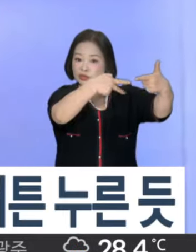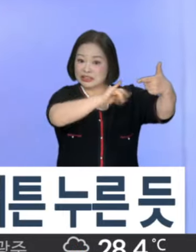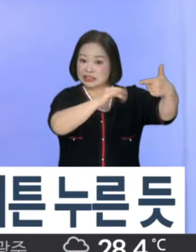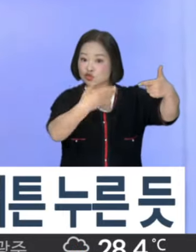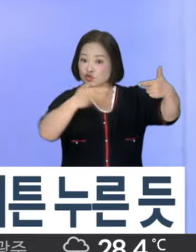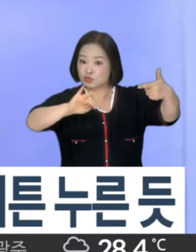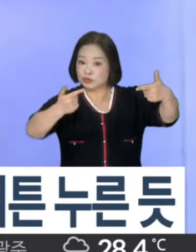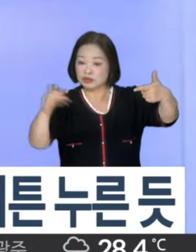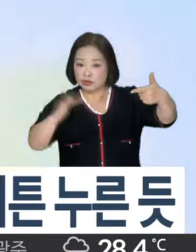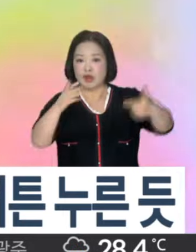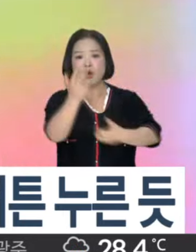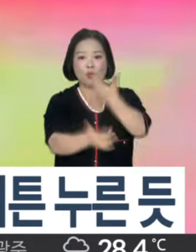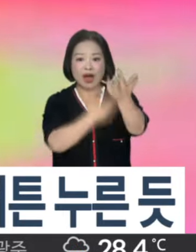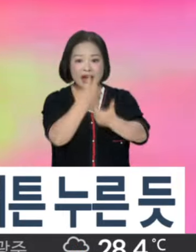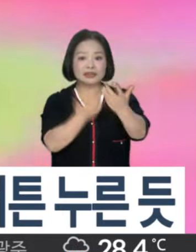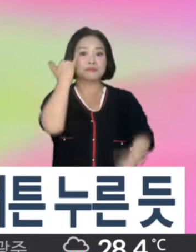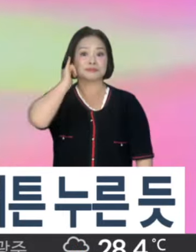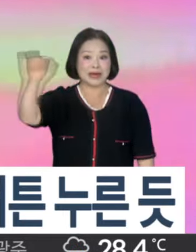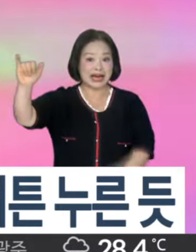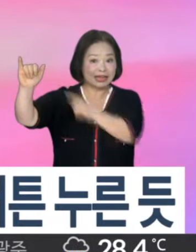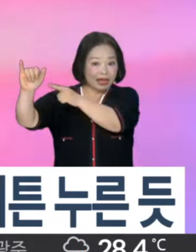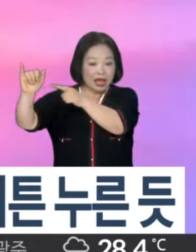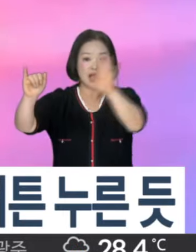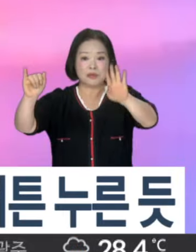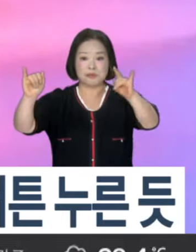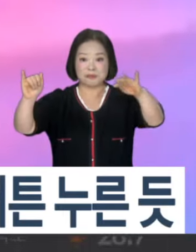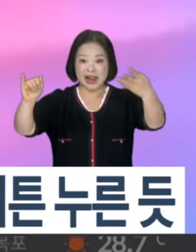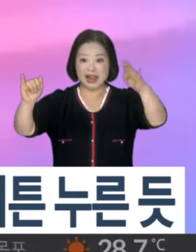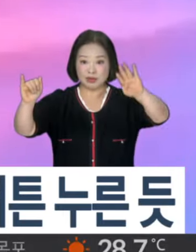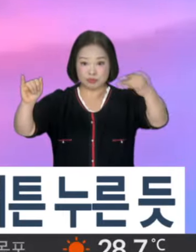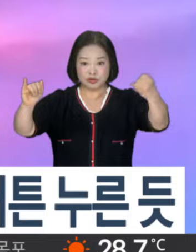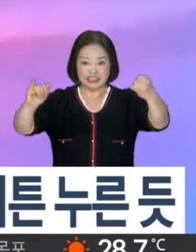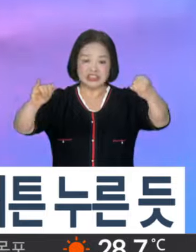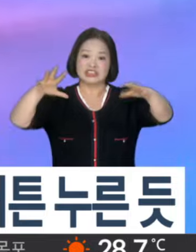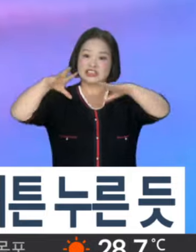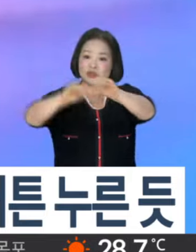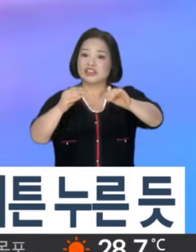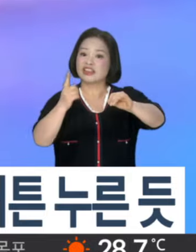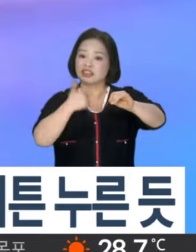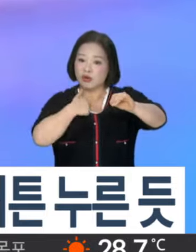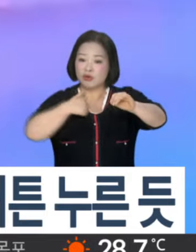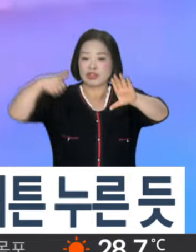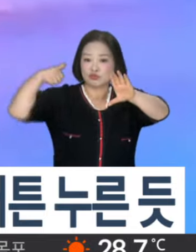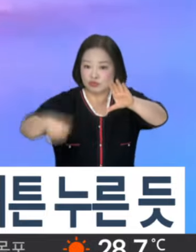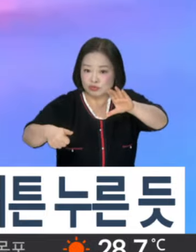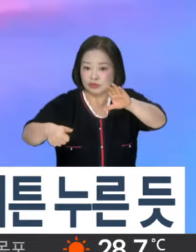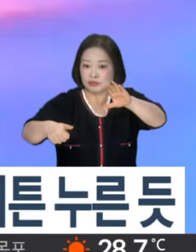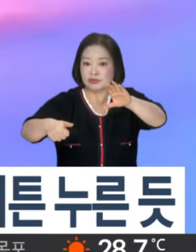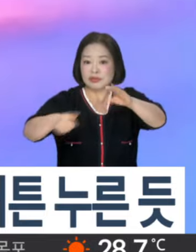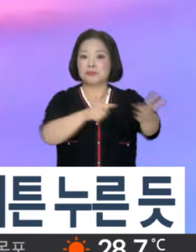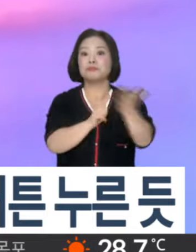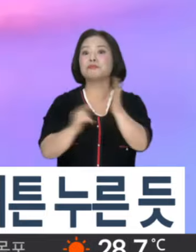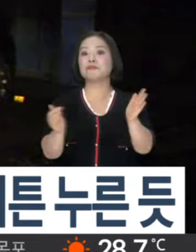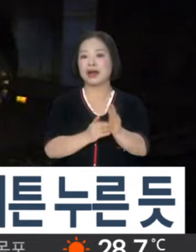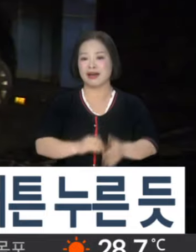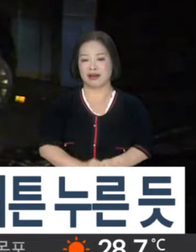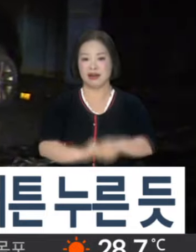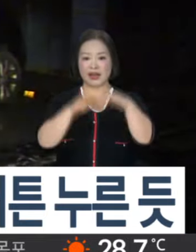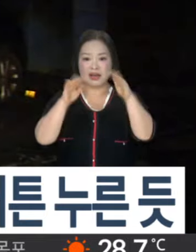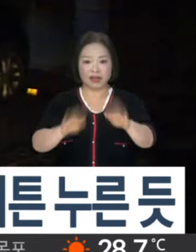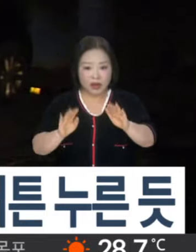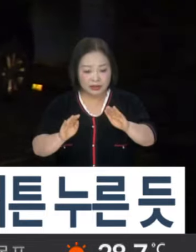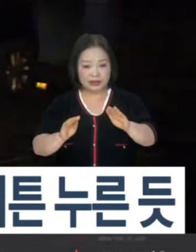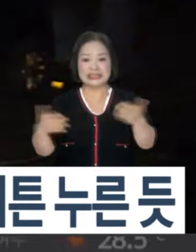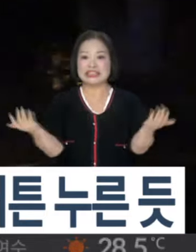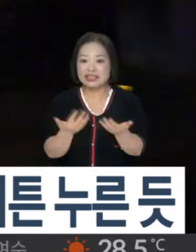수신기로 화재 신호가 전달되는데이 밸브와 연동된 정지 버튼을 방제실 누른 기록이 나왔습니다 화재 경보음에